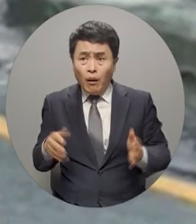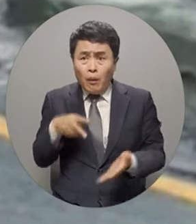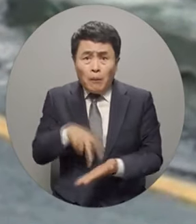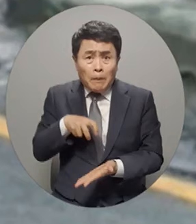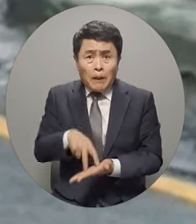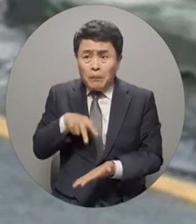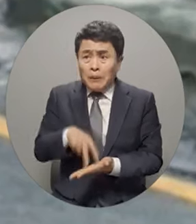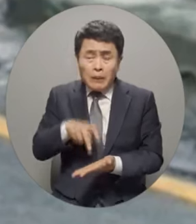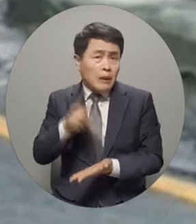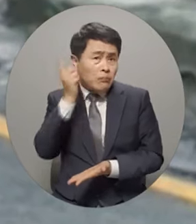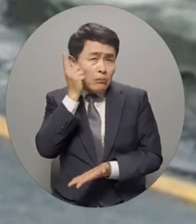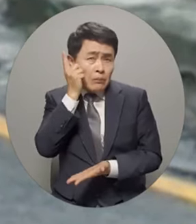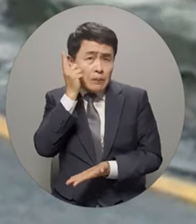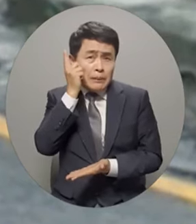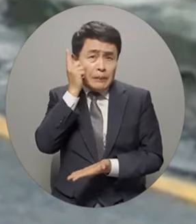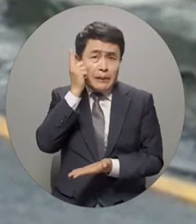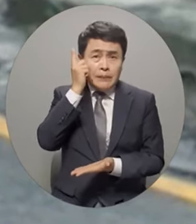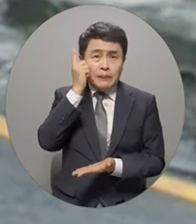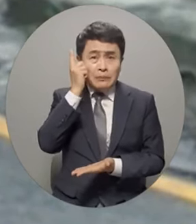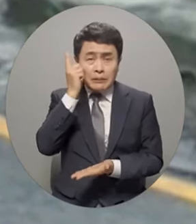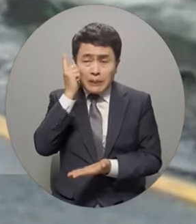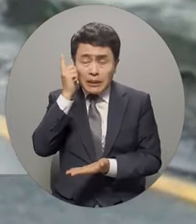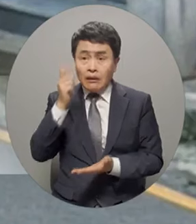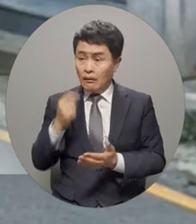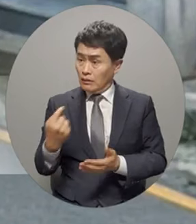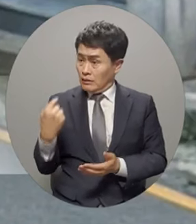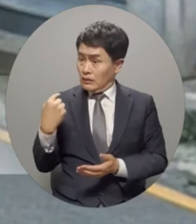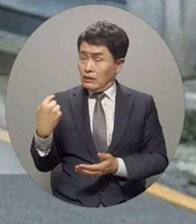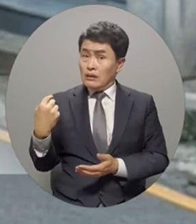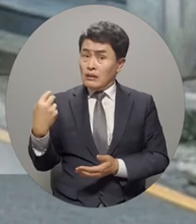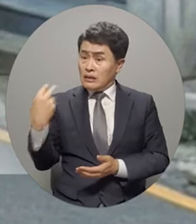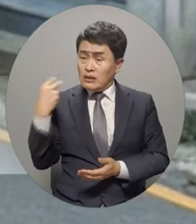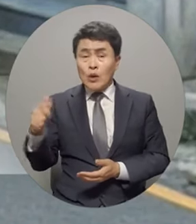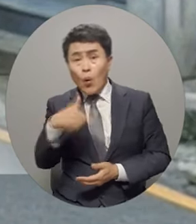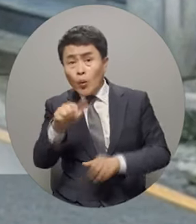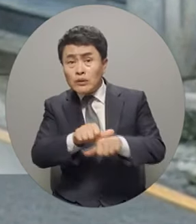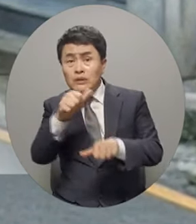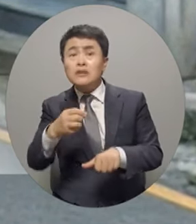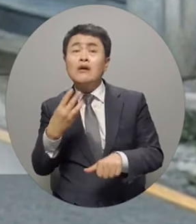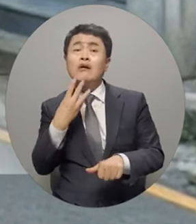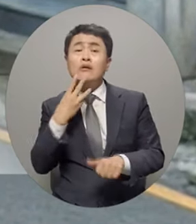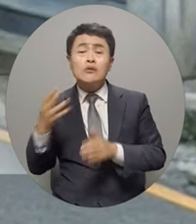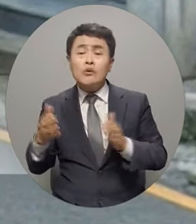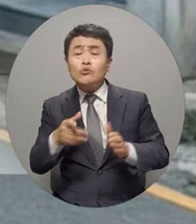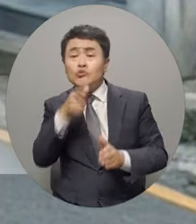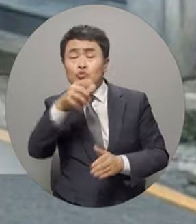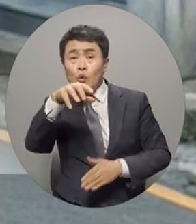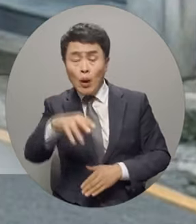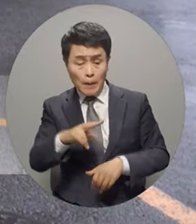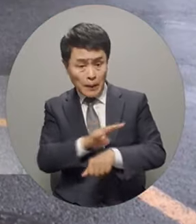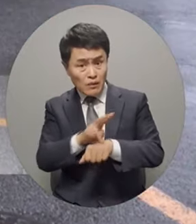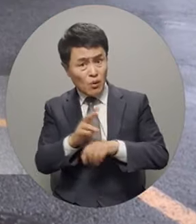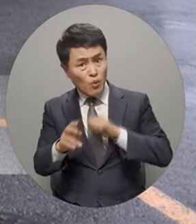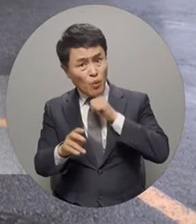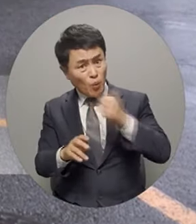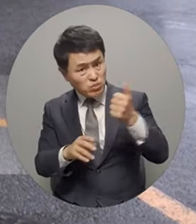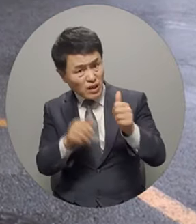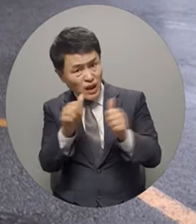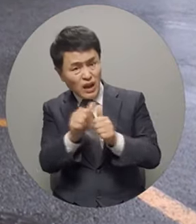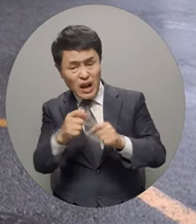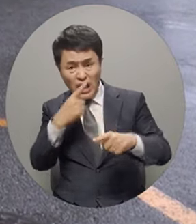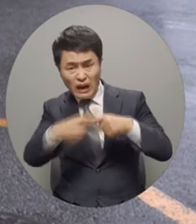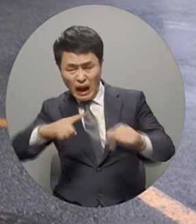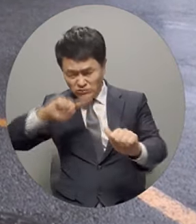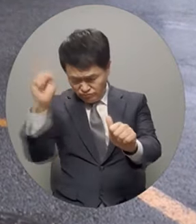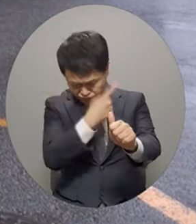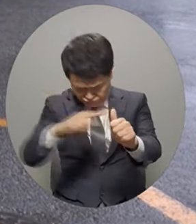구르며 전화를 겁니다. 그제 오후 5시쯤 경기 수원의 한 편의점 안에서 50대 남성이 흉기를 마구